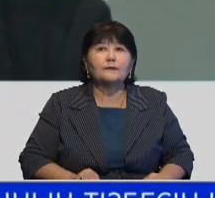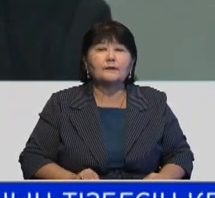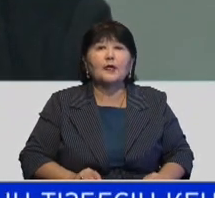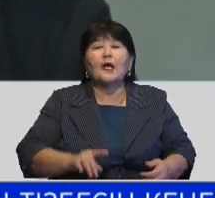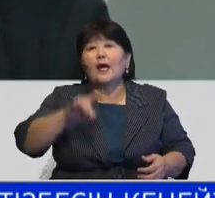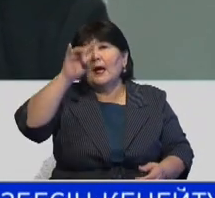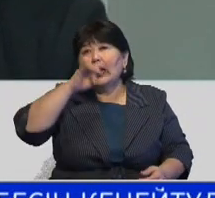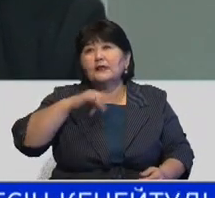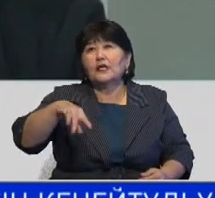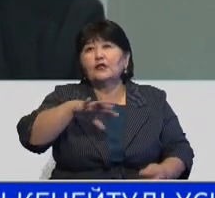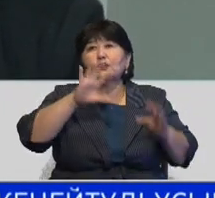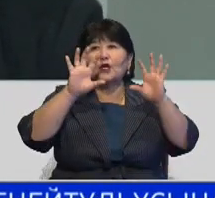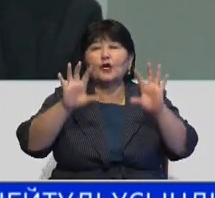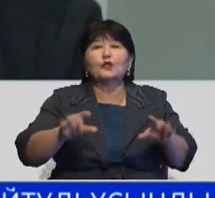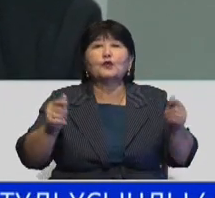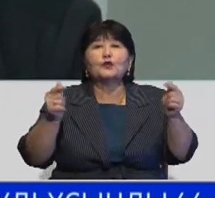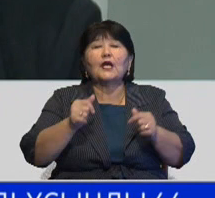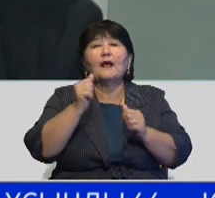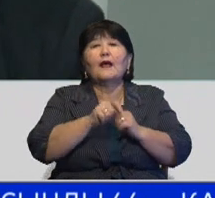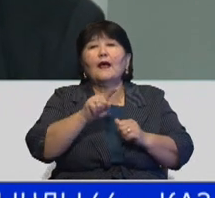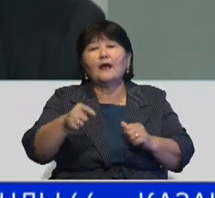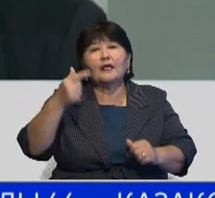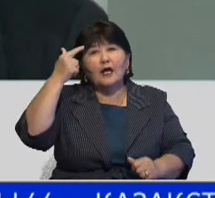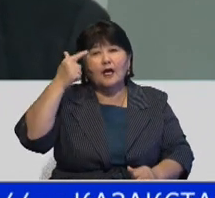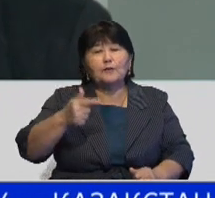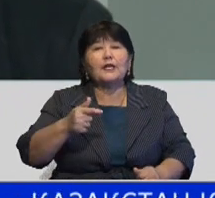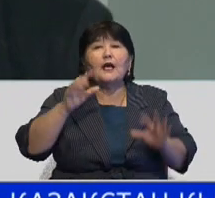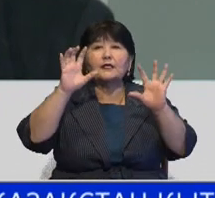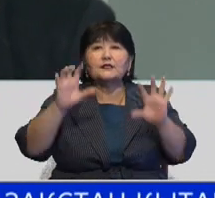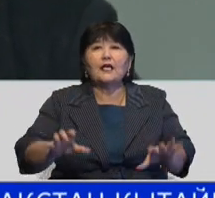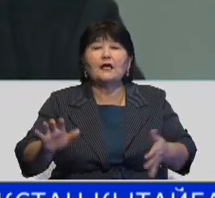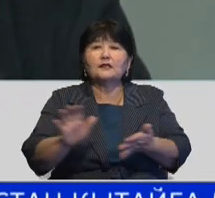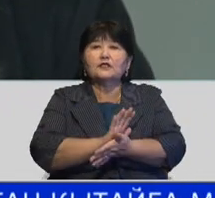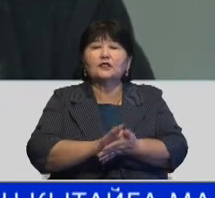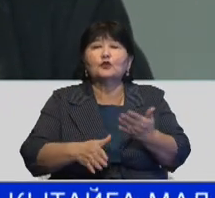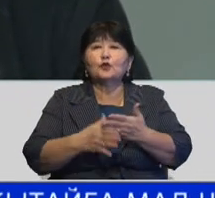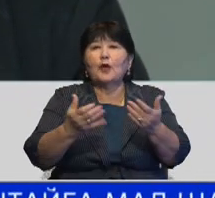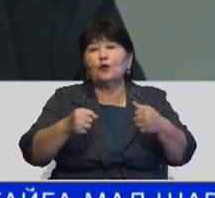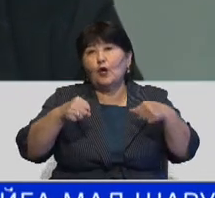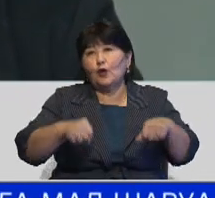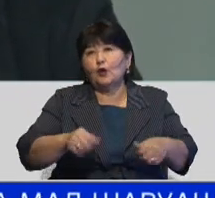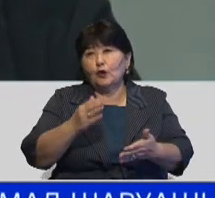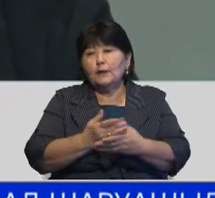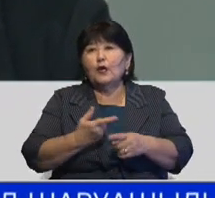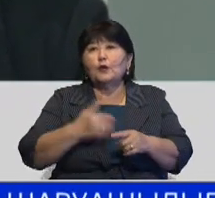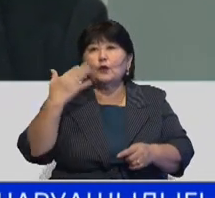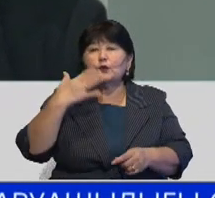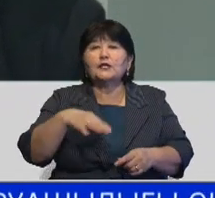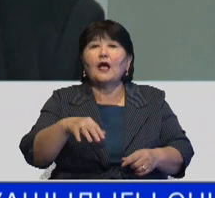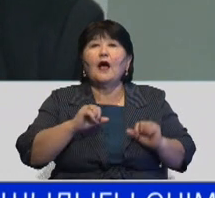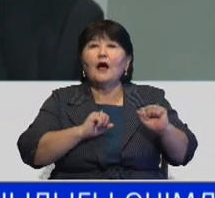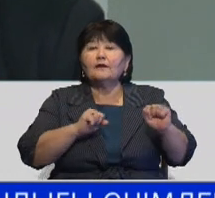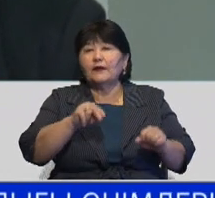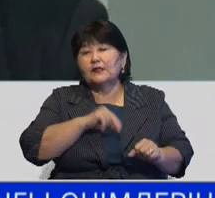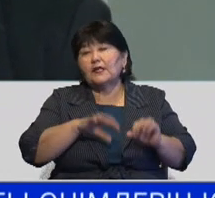Қазақстан Республикасының конституциясына сәйкес әркімнің білікті тегін заң көмегін алуға құқығы бар. Осы мақсатта адвокаттық қызмет